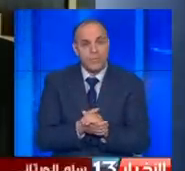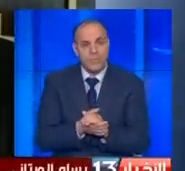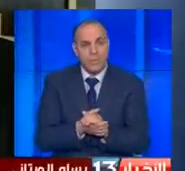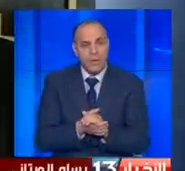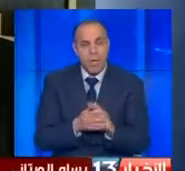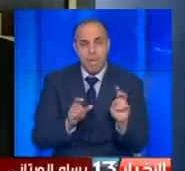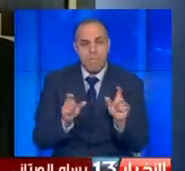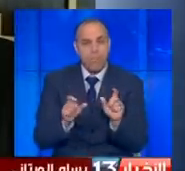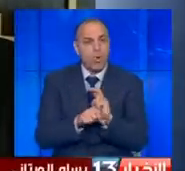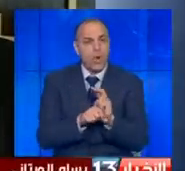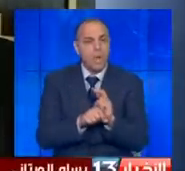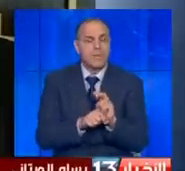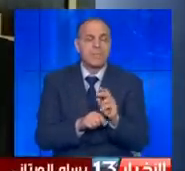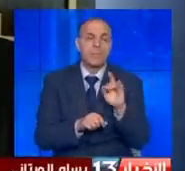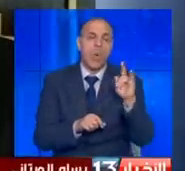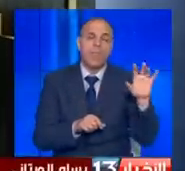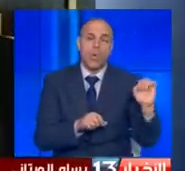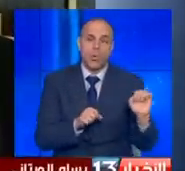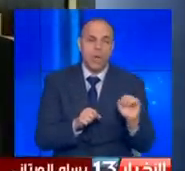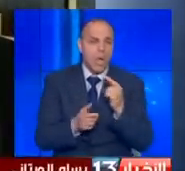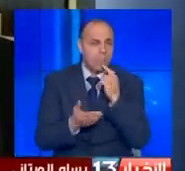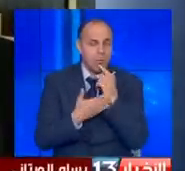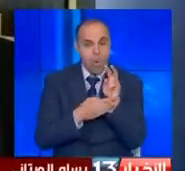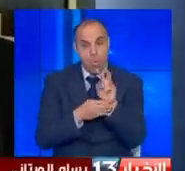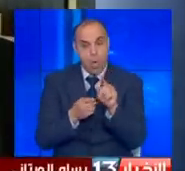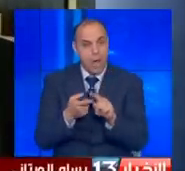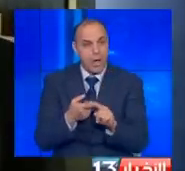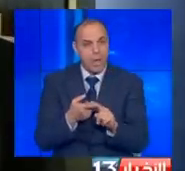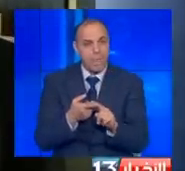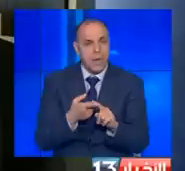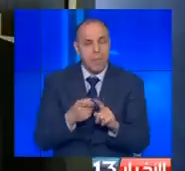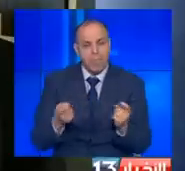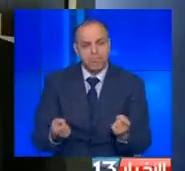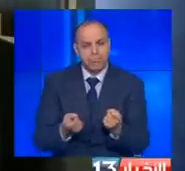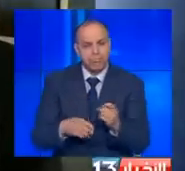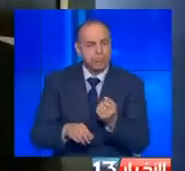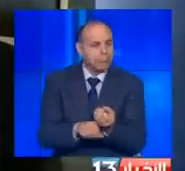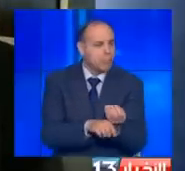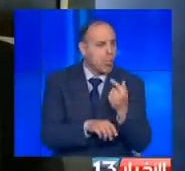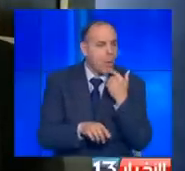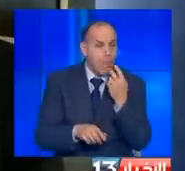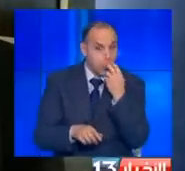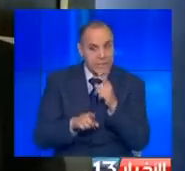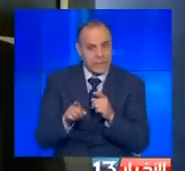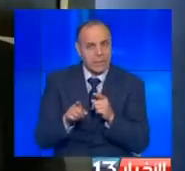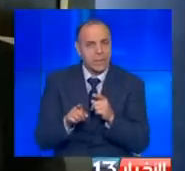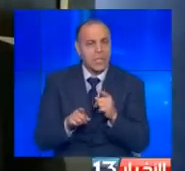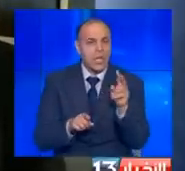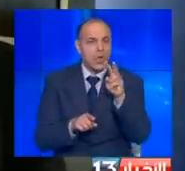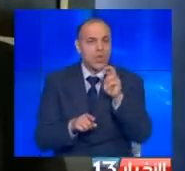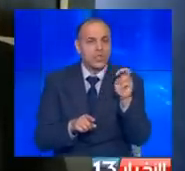بمراقبه المؤسسات السياحيه هي في الحقيقه مراقبه ومع التاثير والتحسيس الى غايه 20